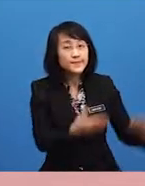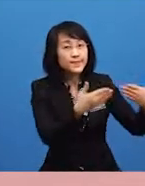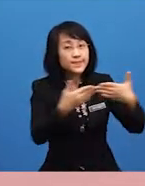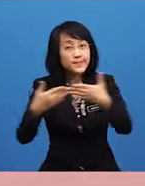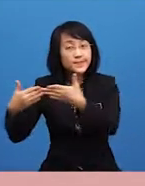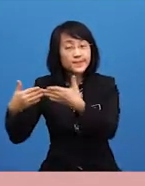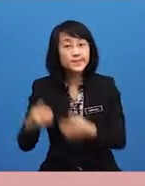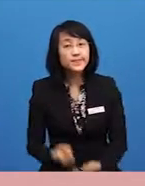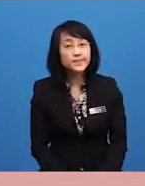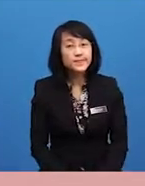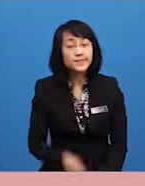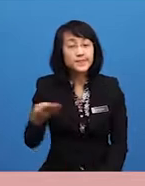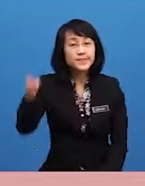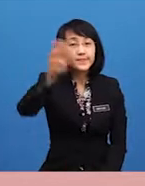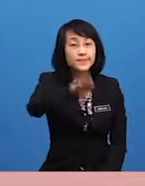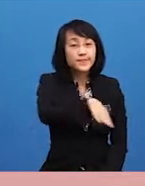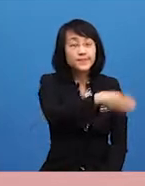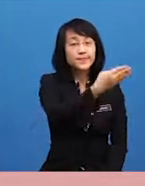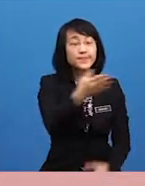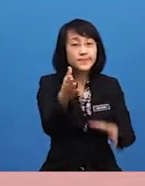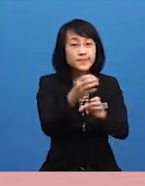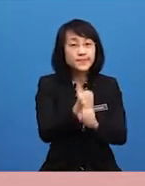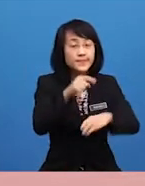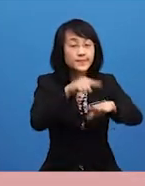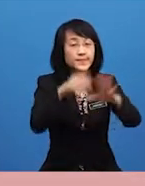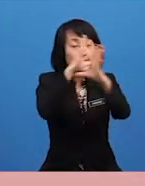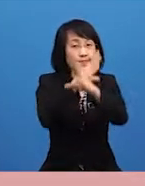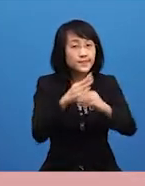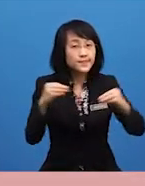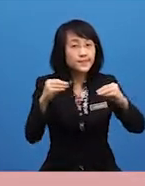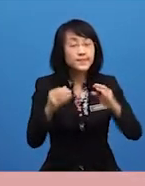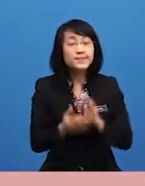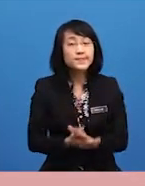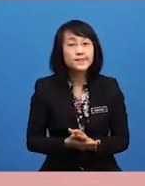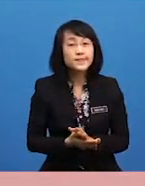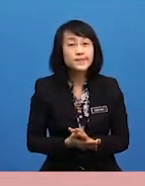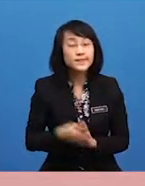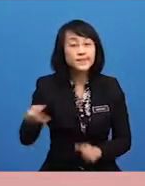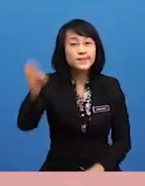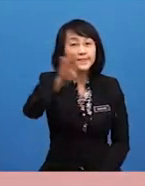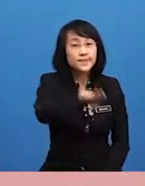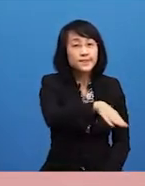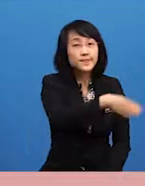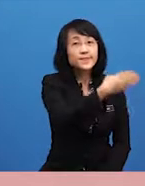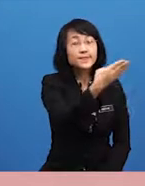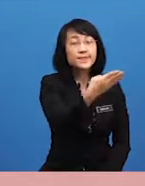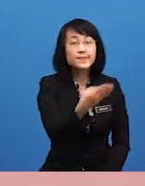Seterusnya, banjaran yang terdapat di Sarawak ialah Banjaran Tama